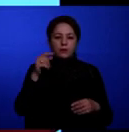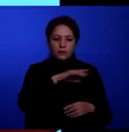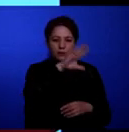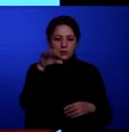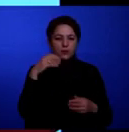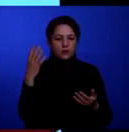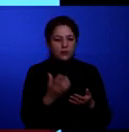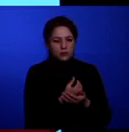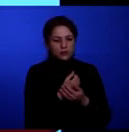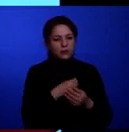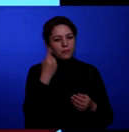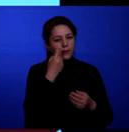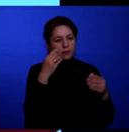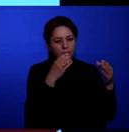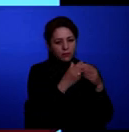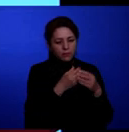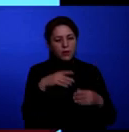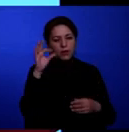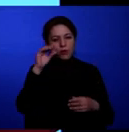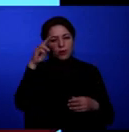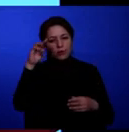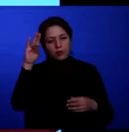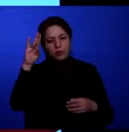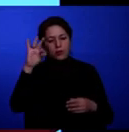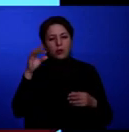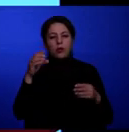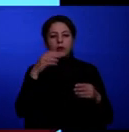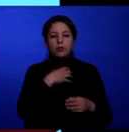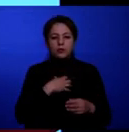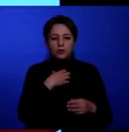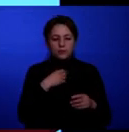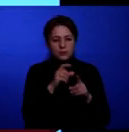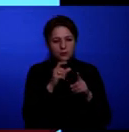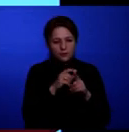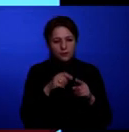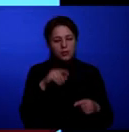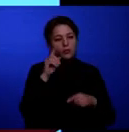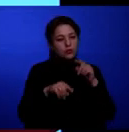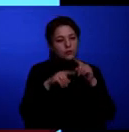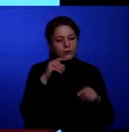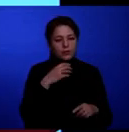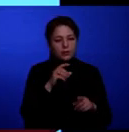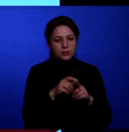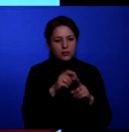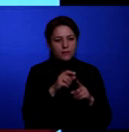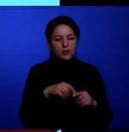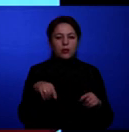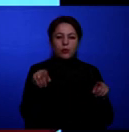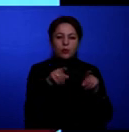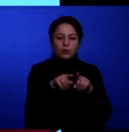является однокоренными словами однокоренные родственные слова те слова в которых от знаковый корень